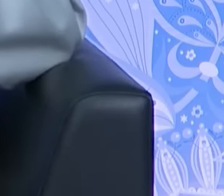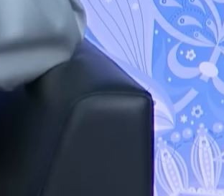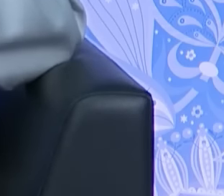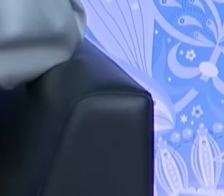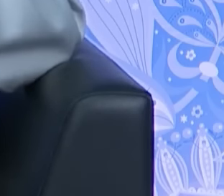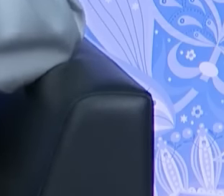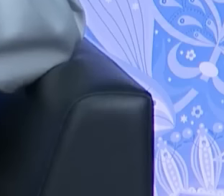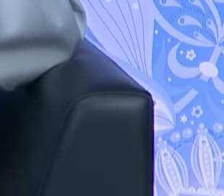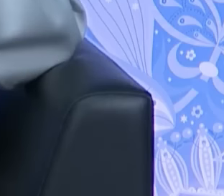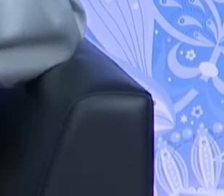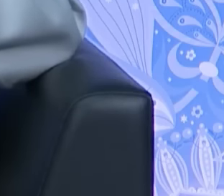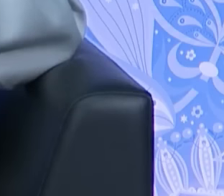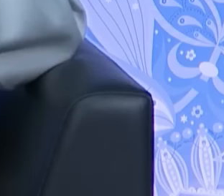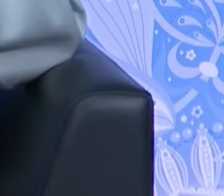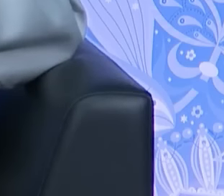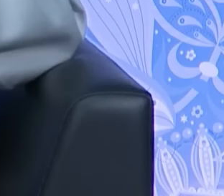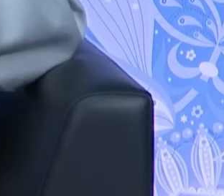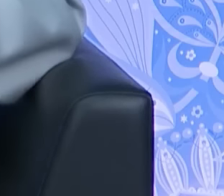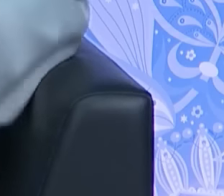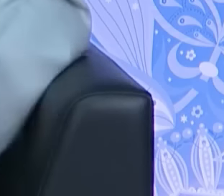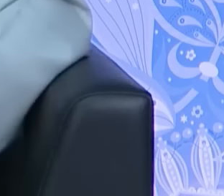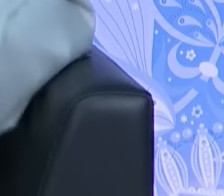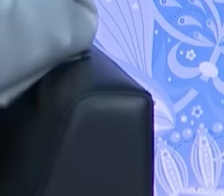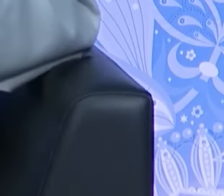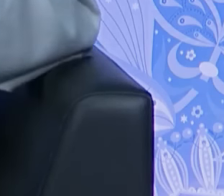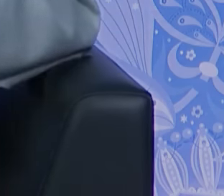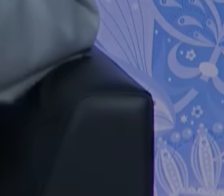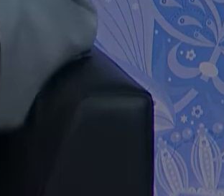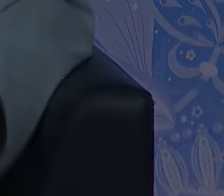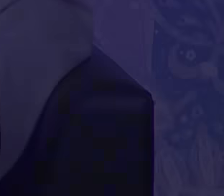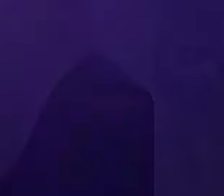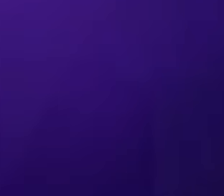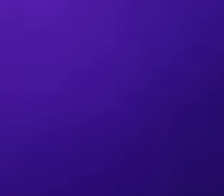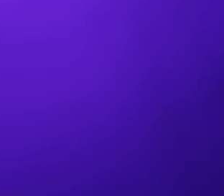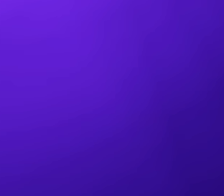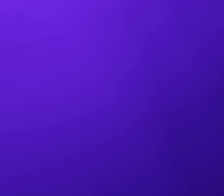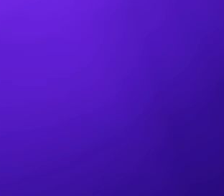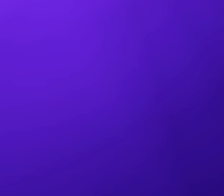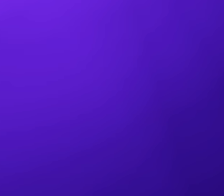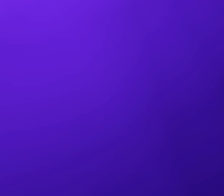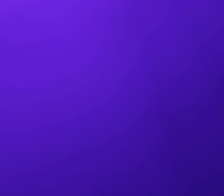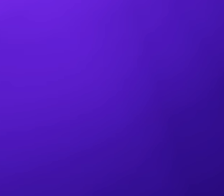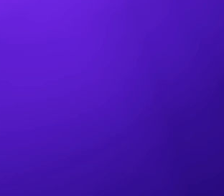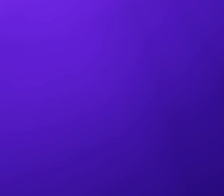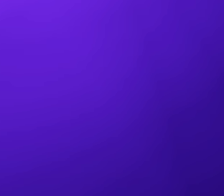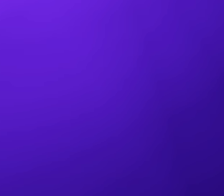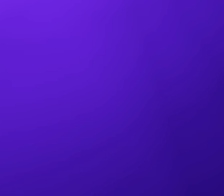tidak adil malah dia bertentangan dengan hadis yang shahih riwayat Imam